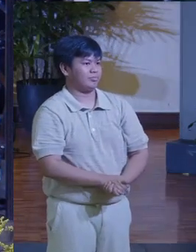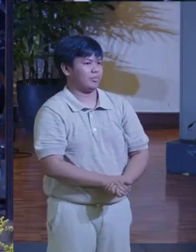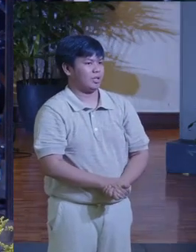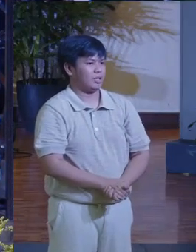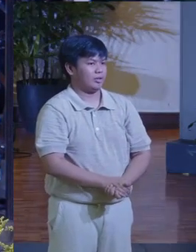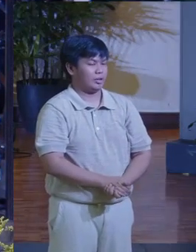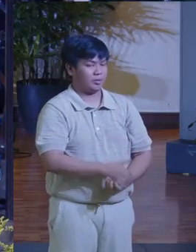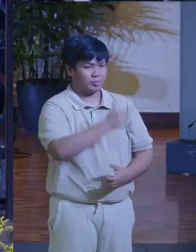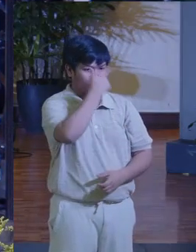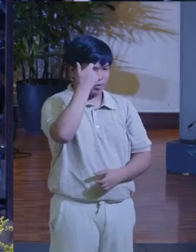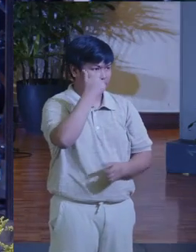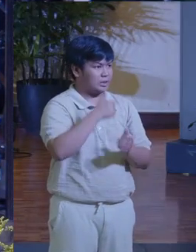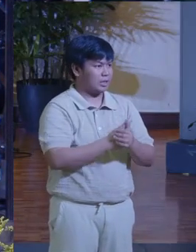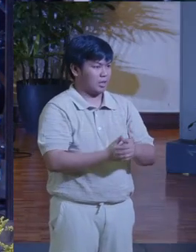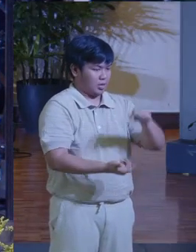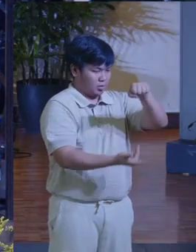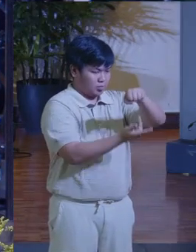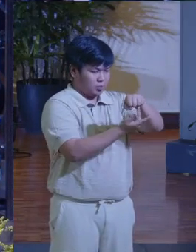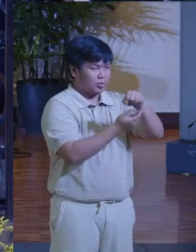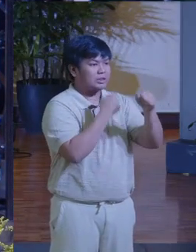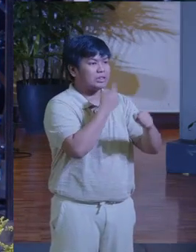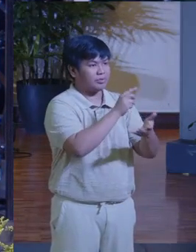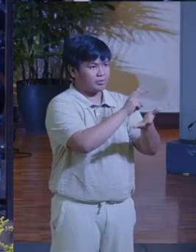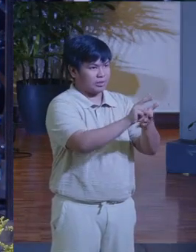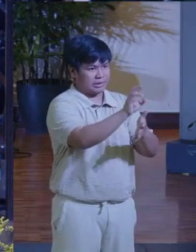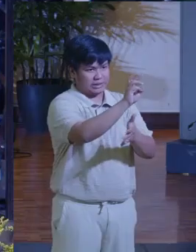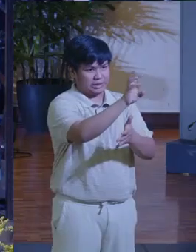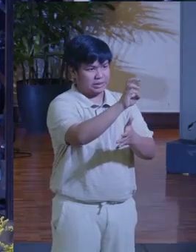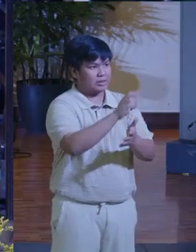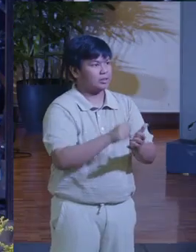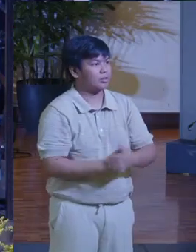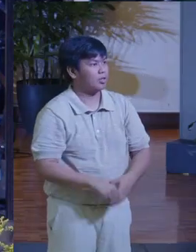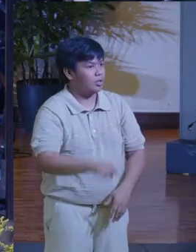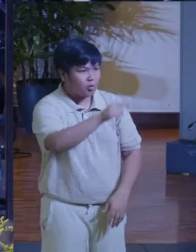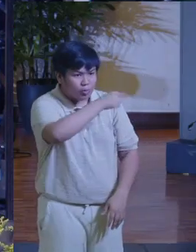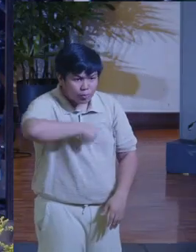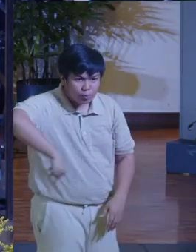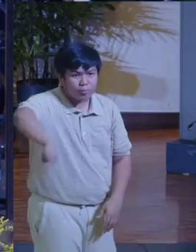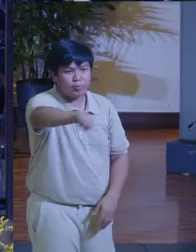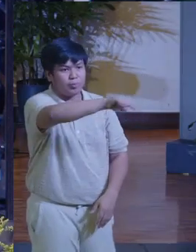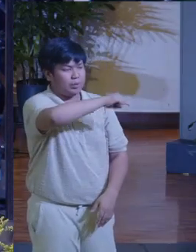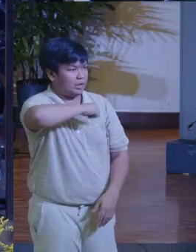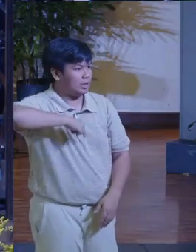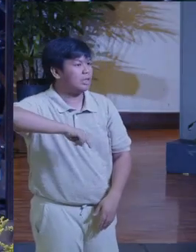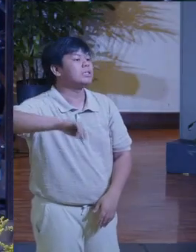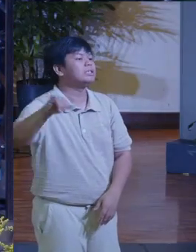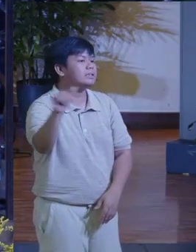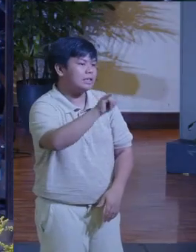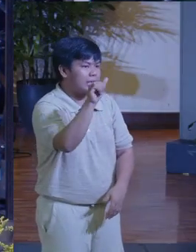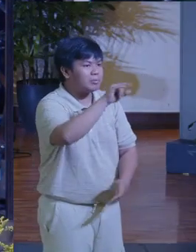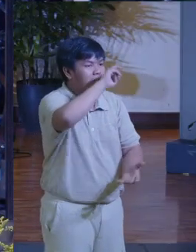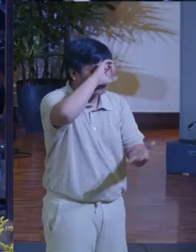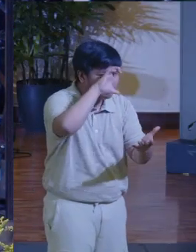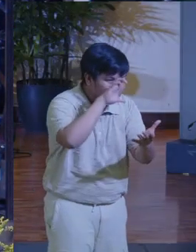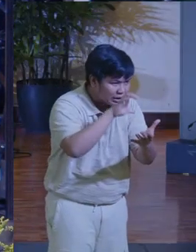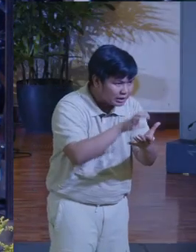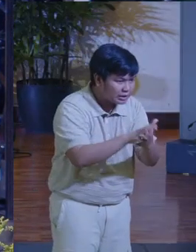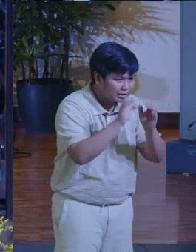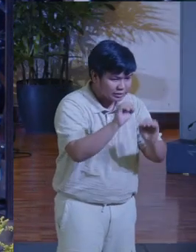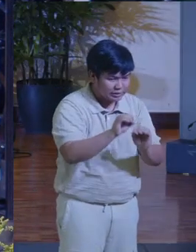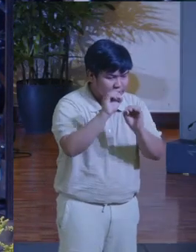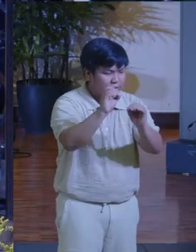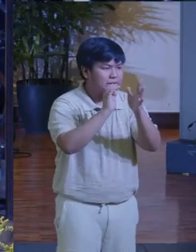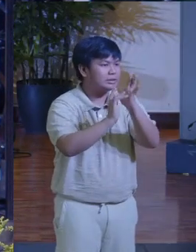Kasi sabi ni Pablo sa verse 16, so we also have believed in faith in